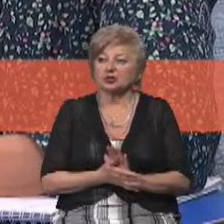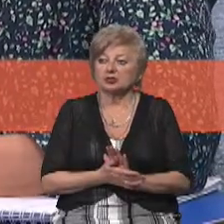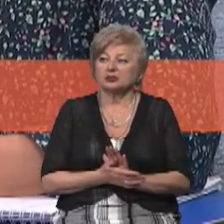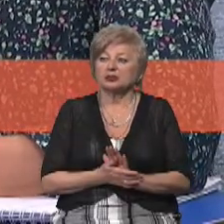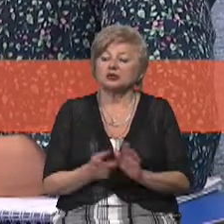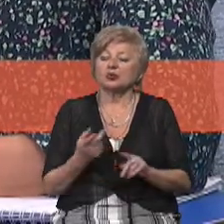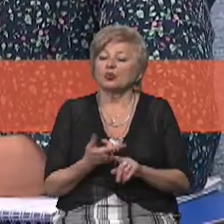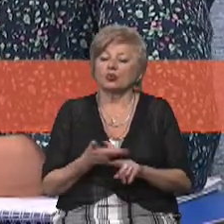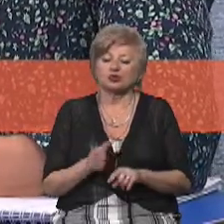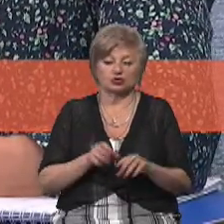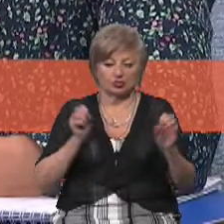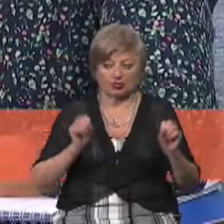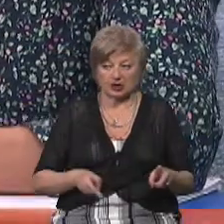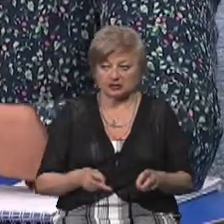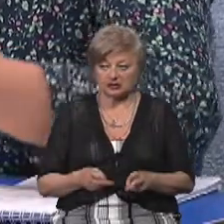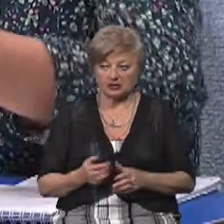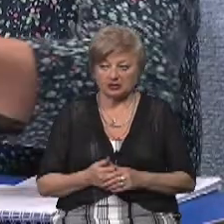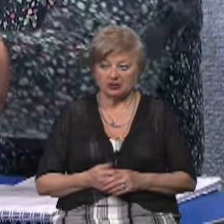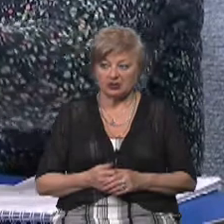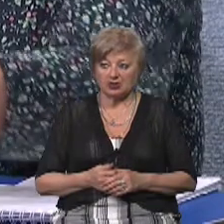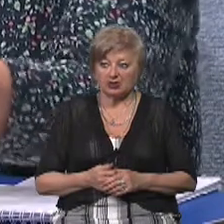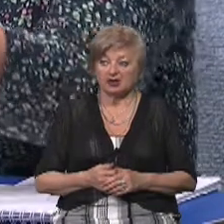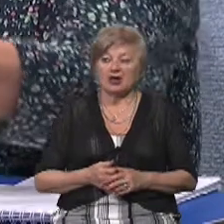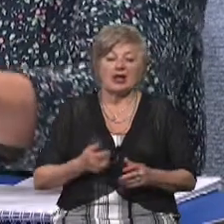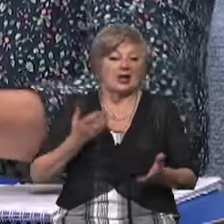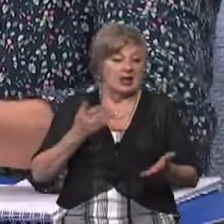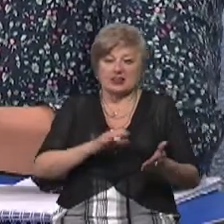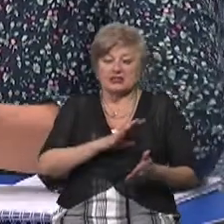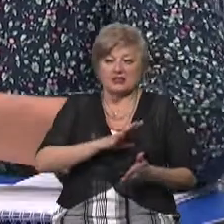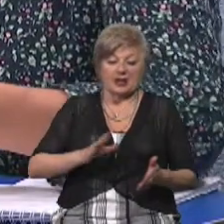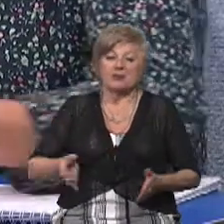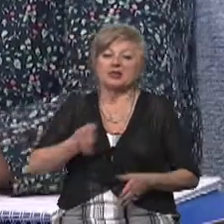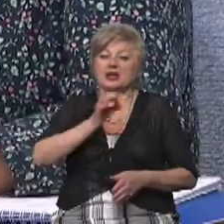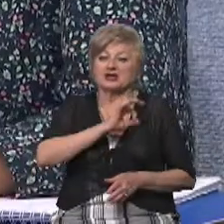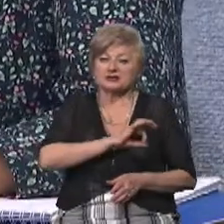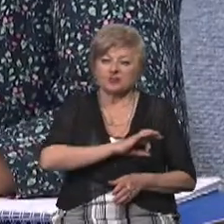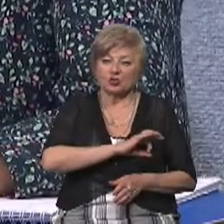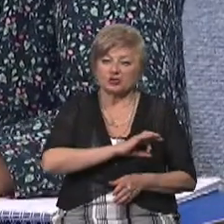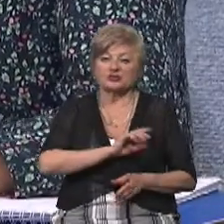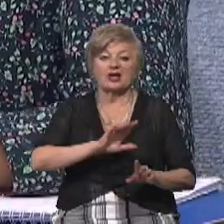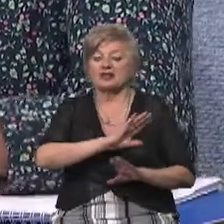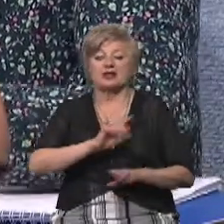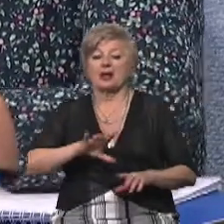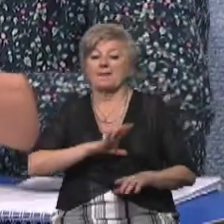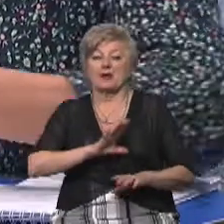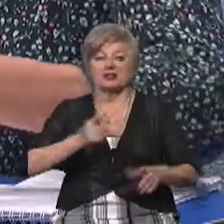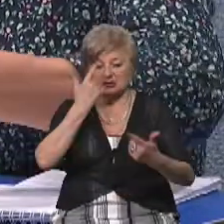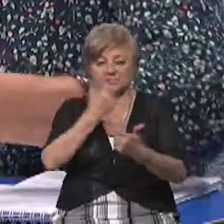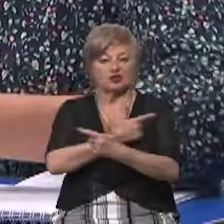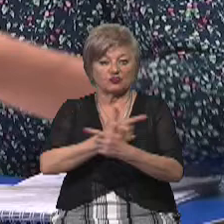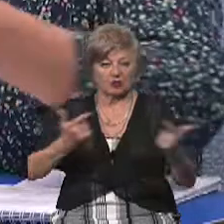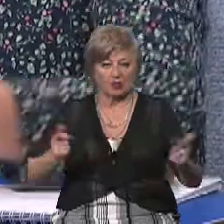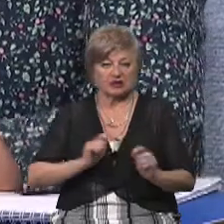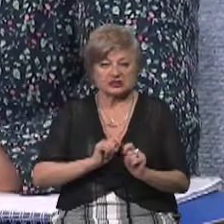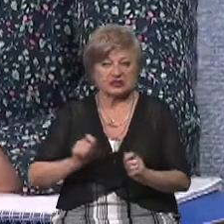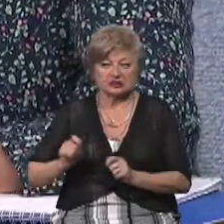небезпечно. Так. І в цьому сенсі не було використана мобільна лабораторія, не була надана інформація, і зараз, тільки